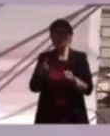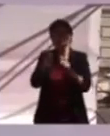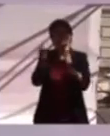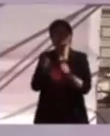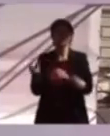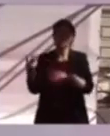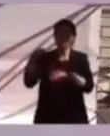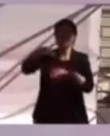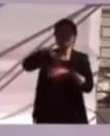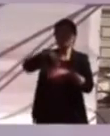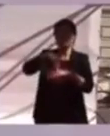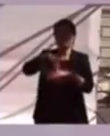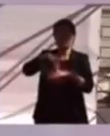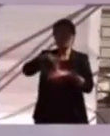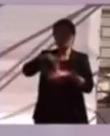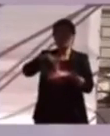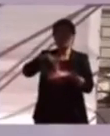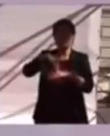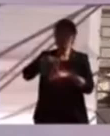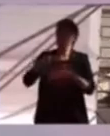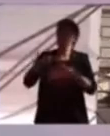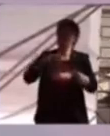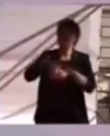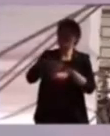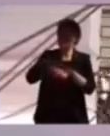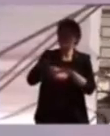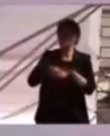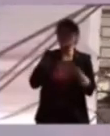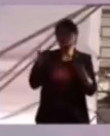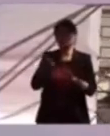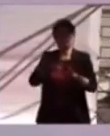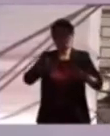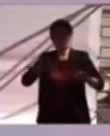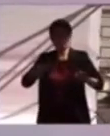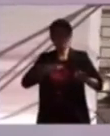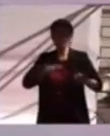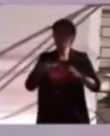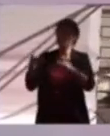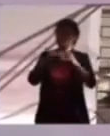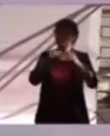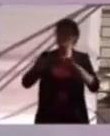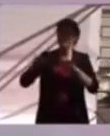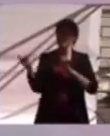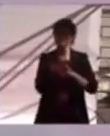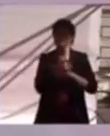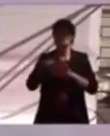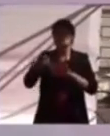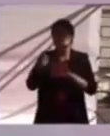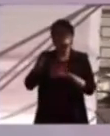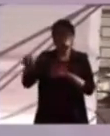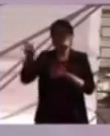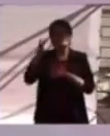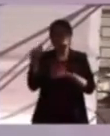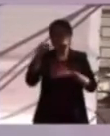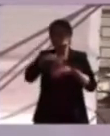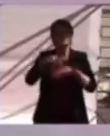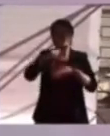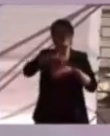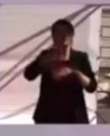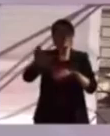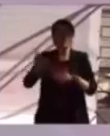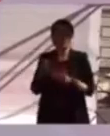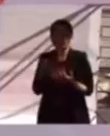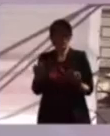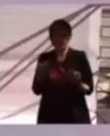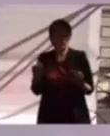in più del servizio che tu garantisse in senso generale a tutti e quindi io credo che noi oggi abbiamo questa discussione certo